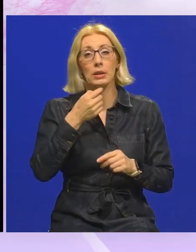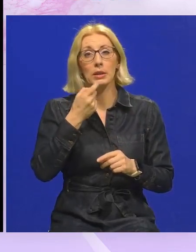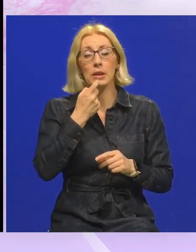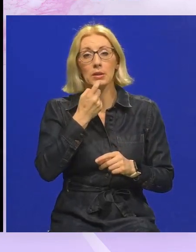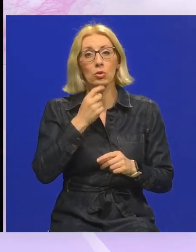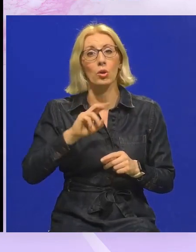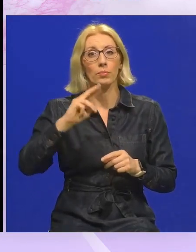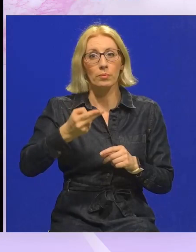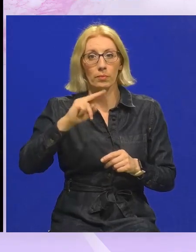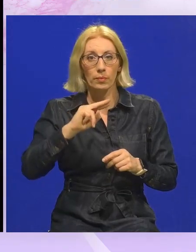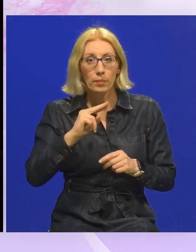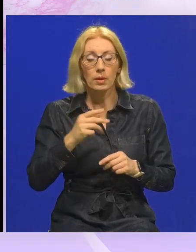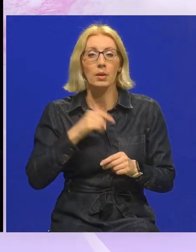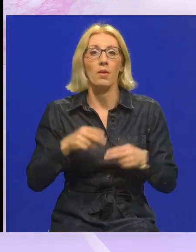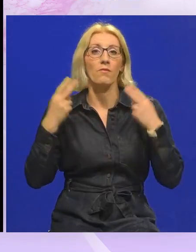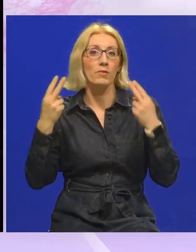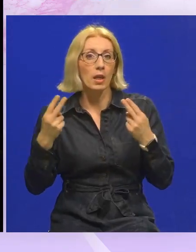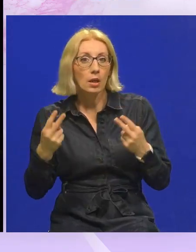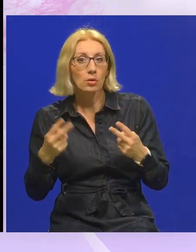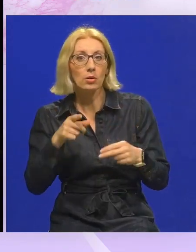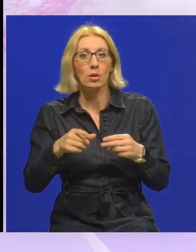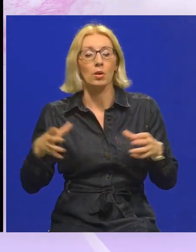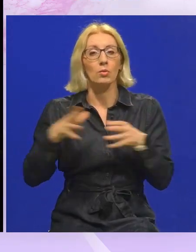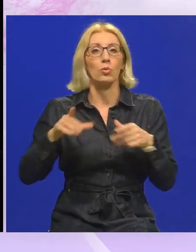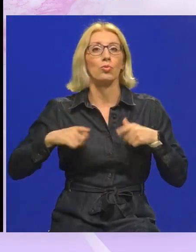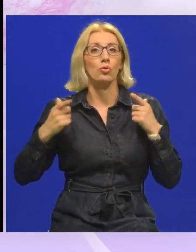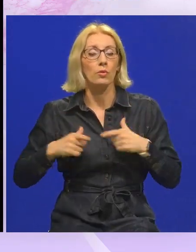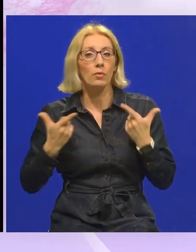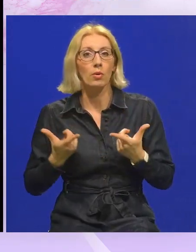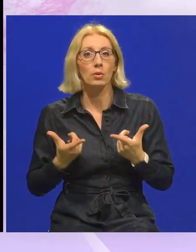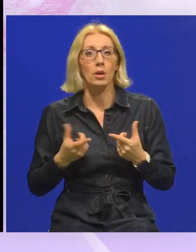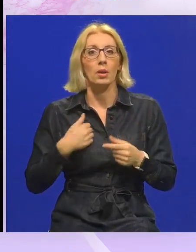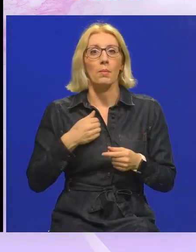promoviramo vrijednosti suživota, promoviramo